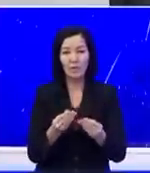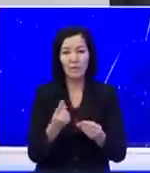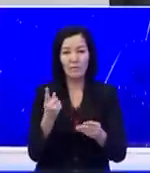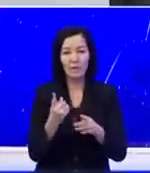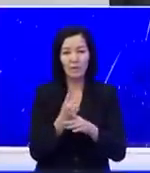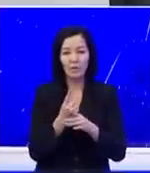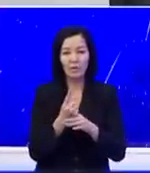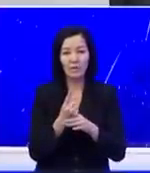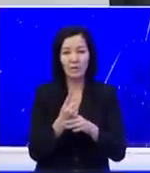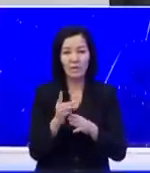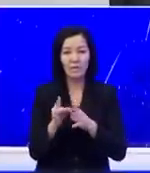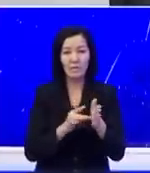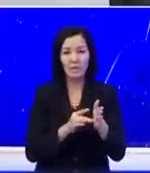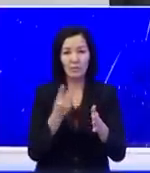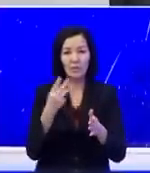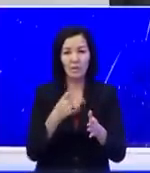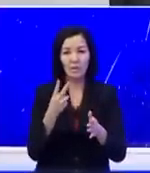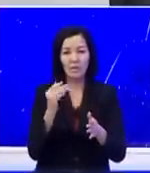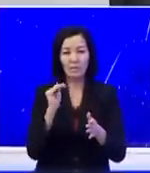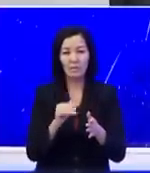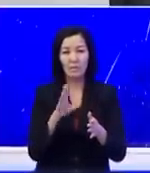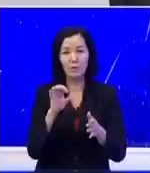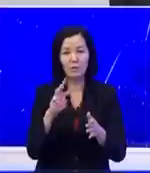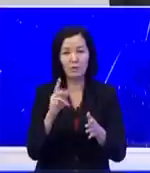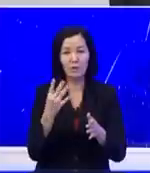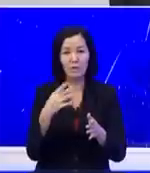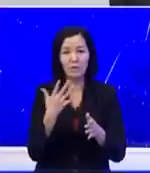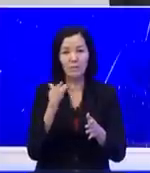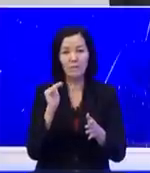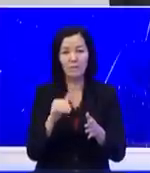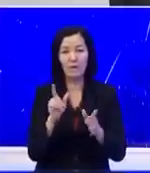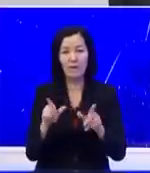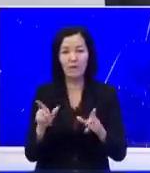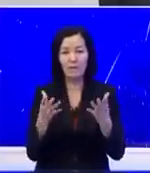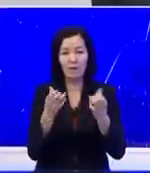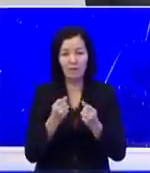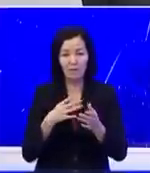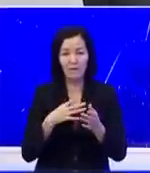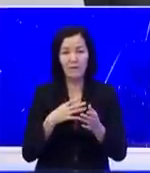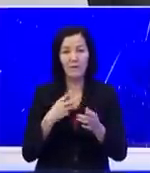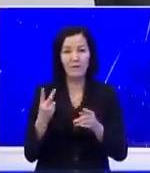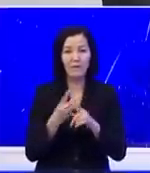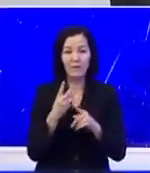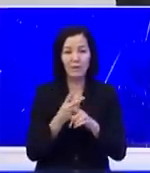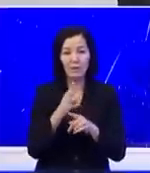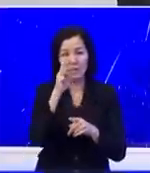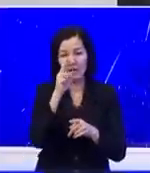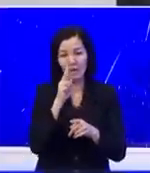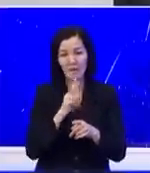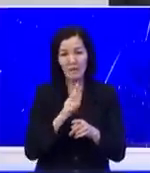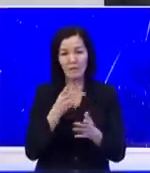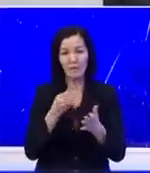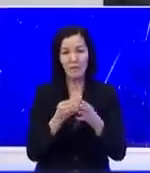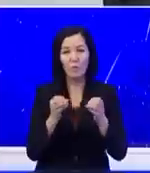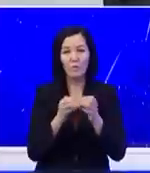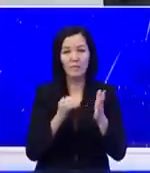кезекпен 42500 теңге төлемді 45 мыңнан астам адам алды, екінші кезекпен 18 мыңнан